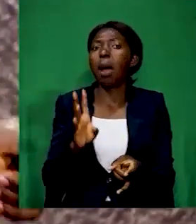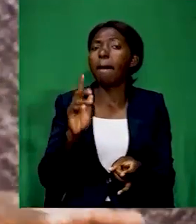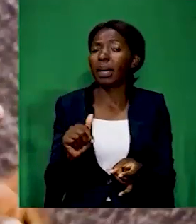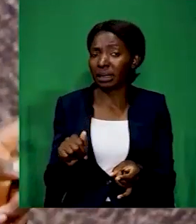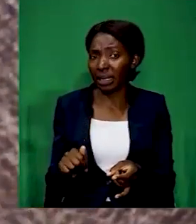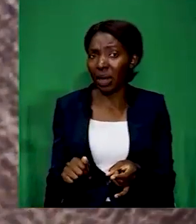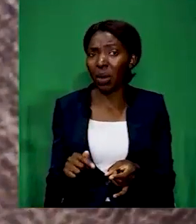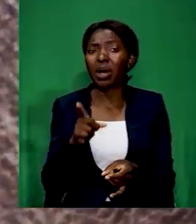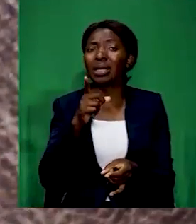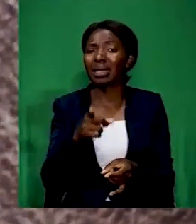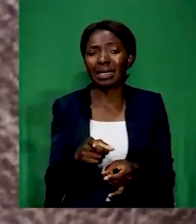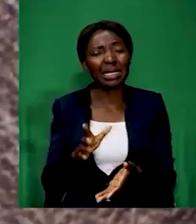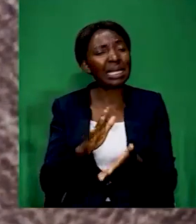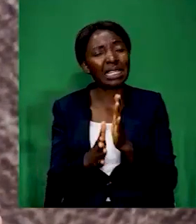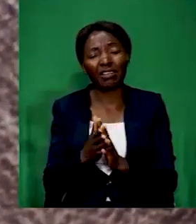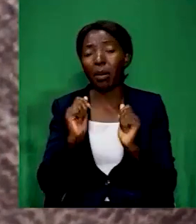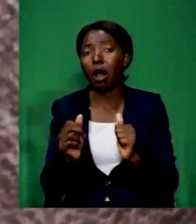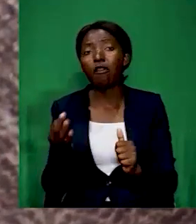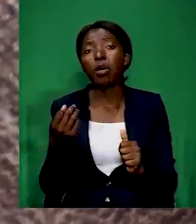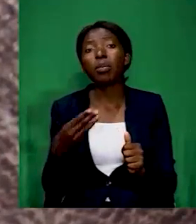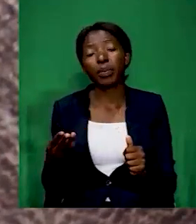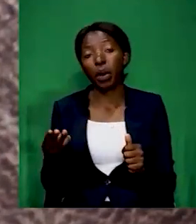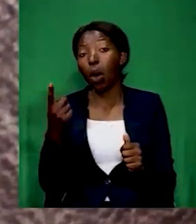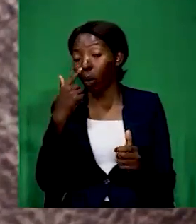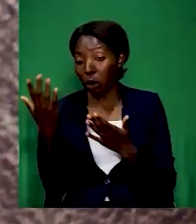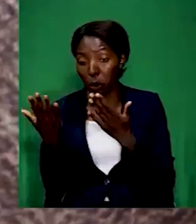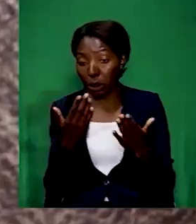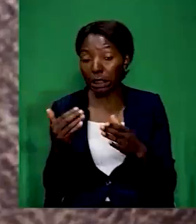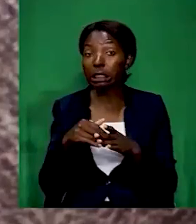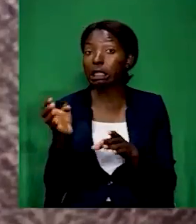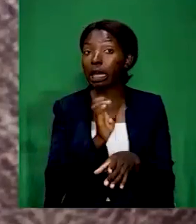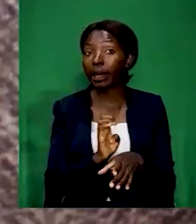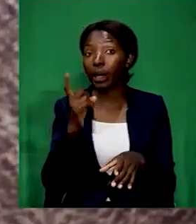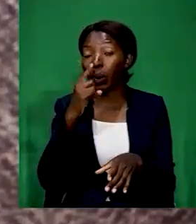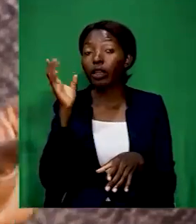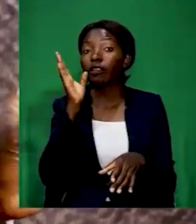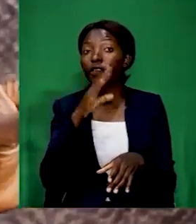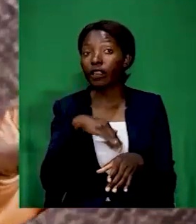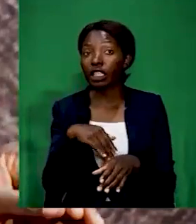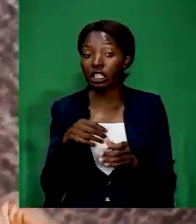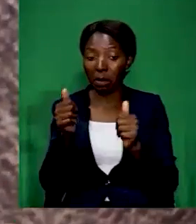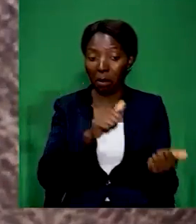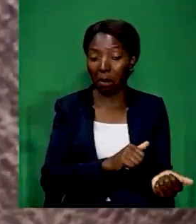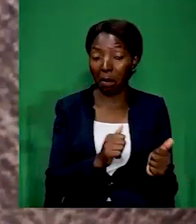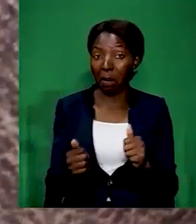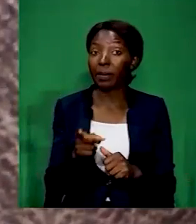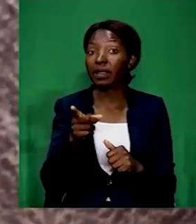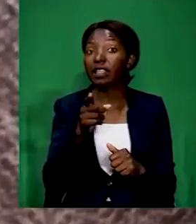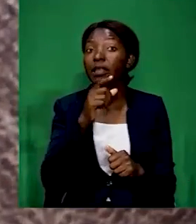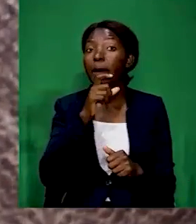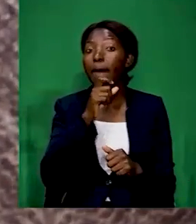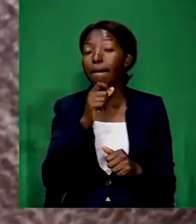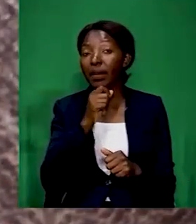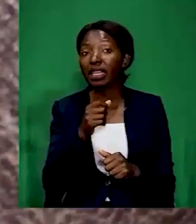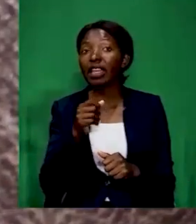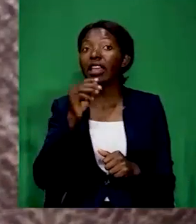there this was supernatural? Ukazongo manya kumberi kwe chapter. Apedza kubabatiza. Philip